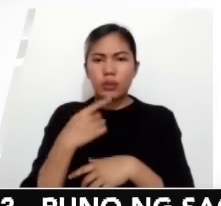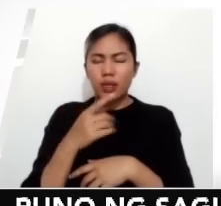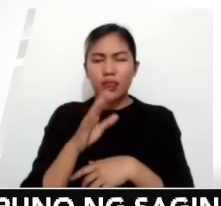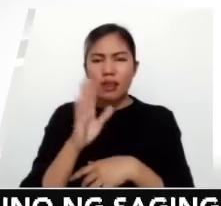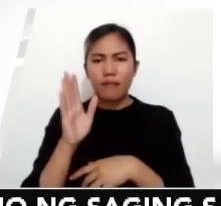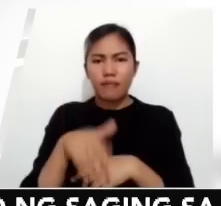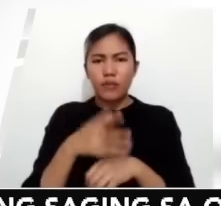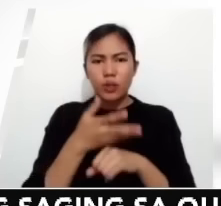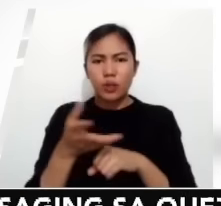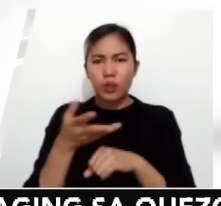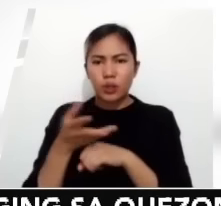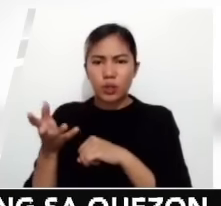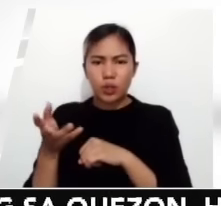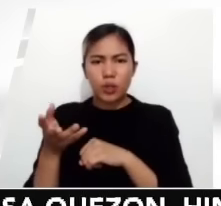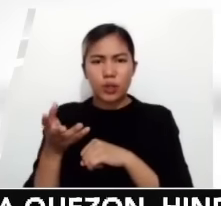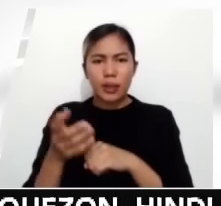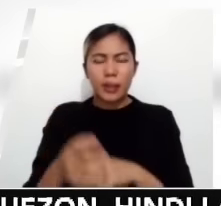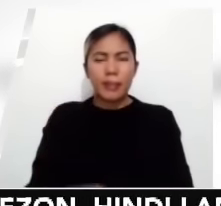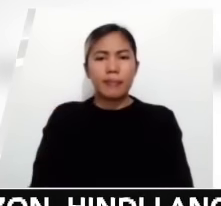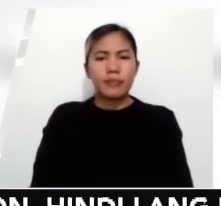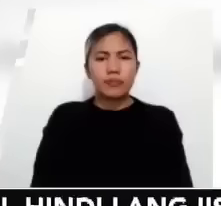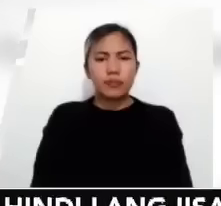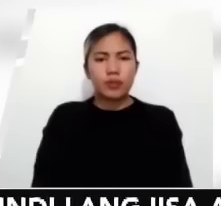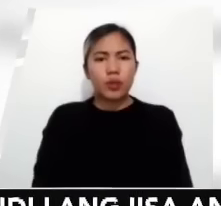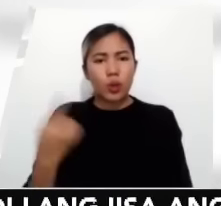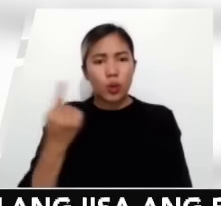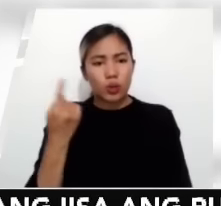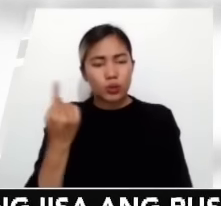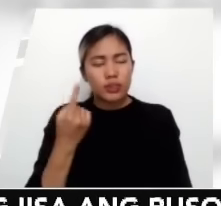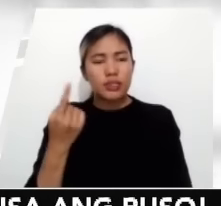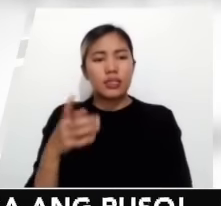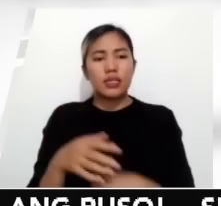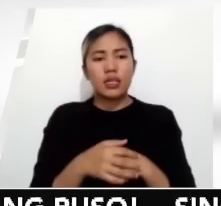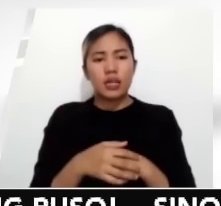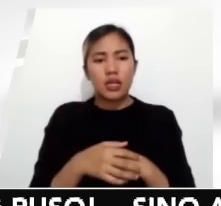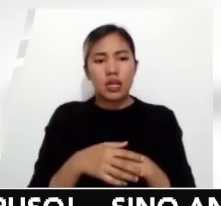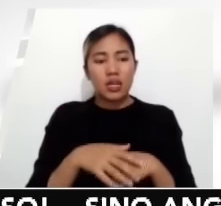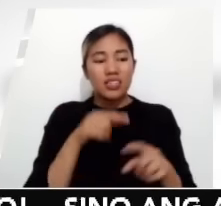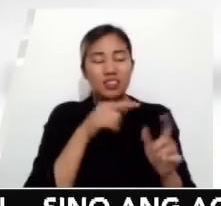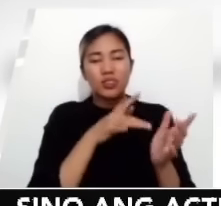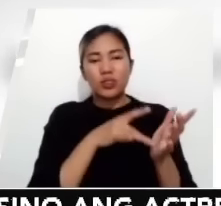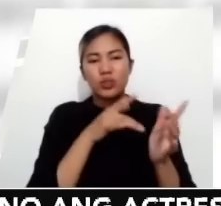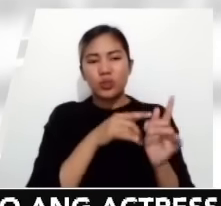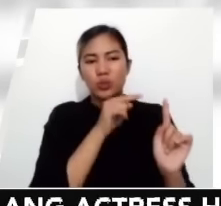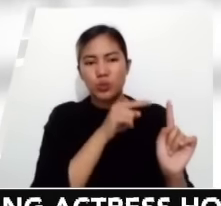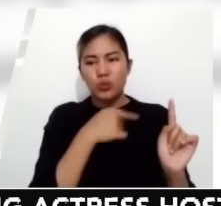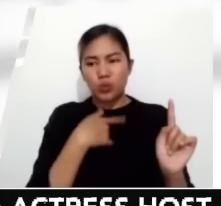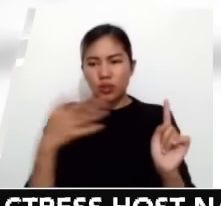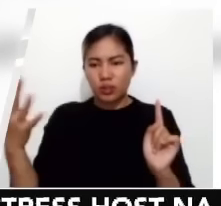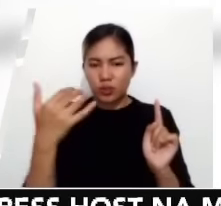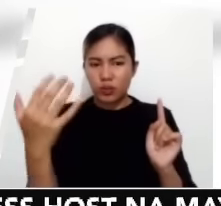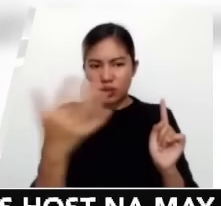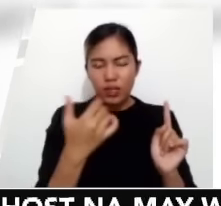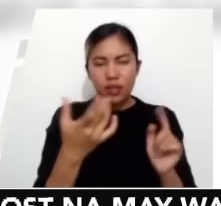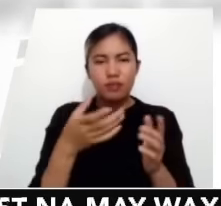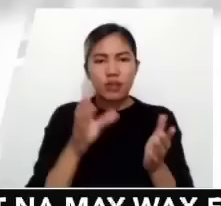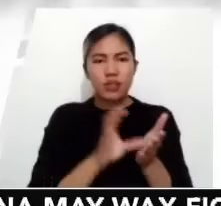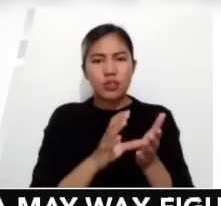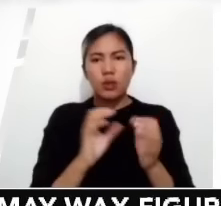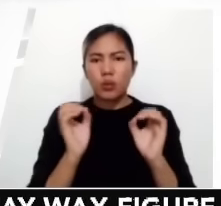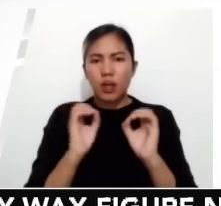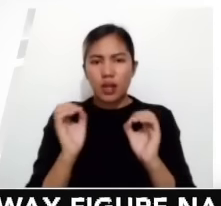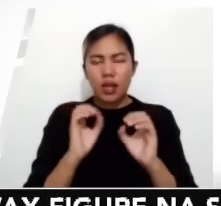ang kanyang misis. Endorser lang daw ang kanyang asawa at ginamit para makakuha ng mga investor. Wala rin daw natanggap na sulat, sabina